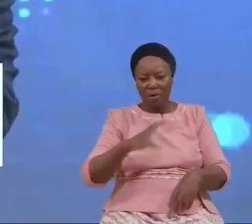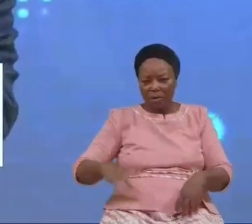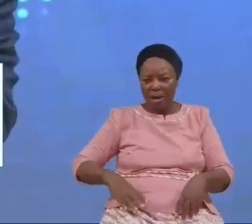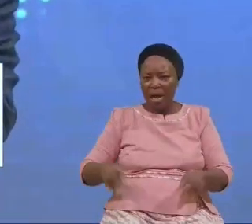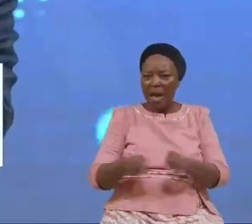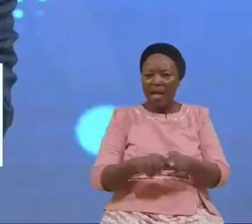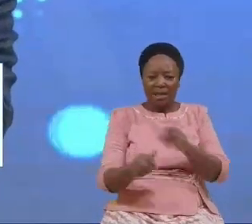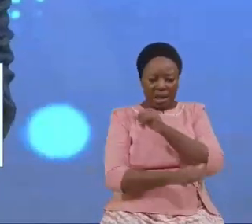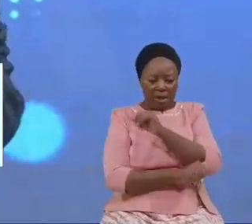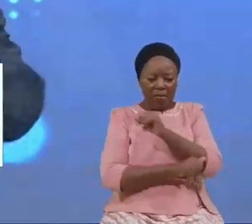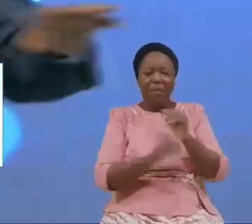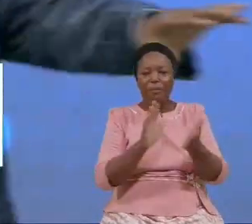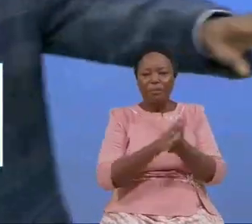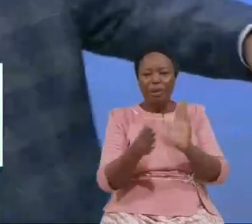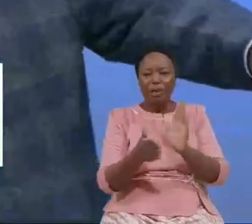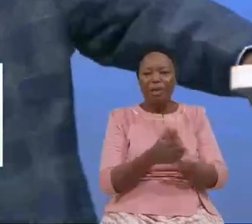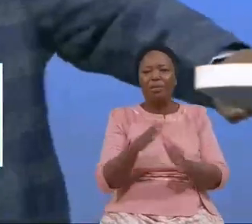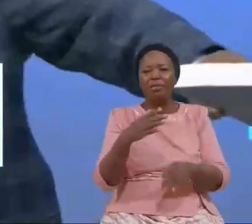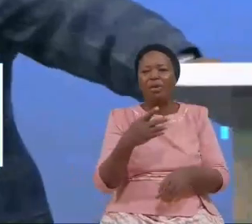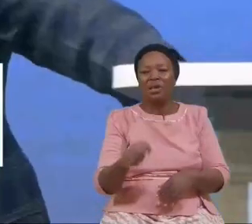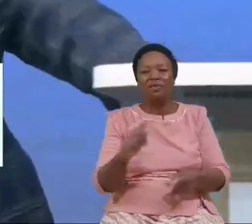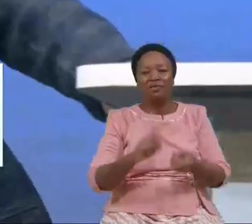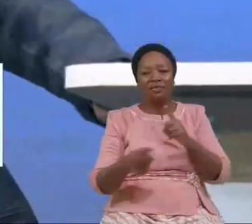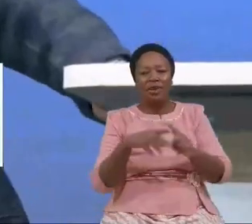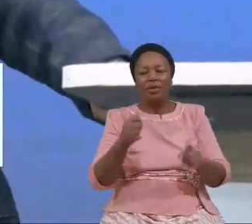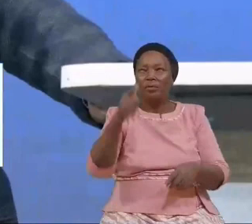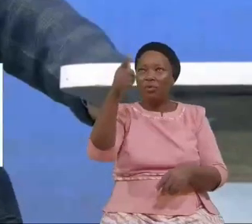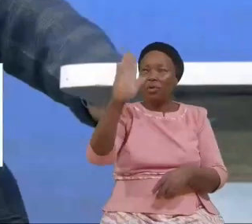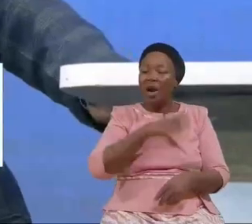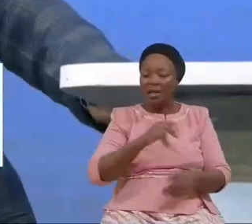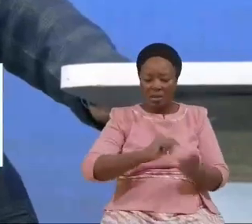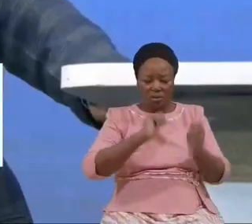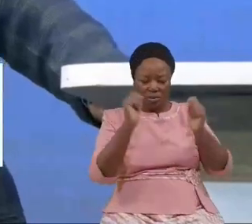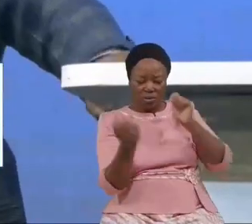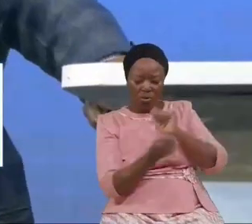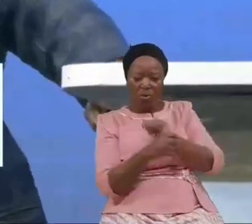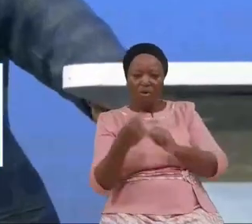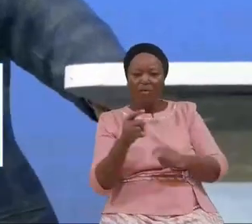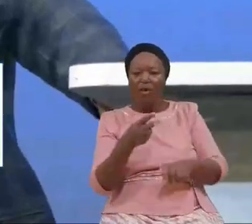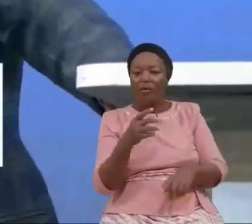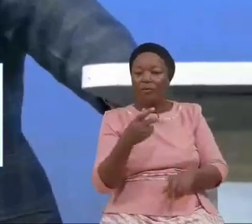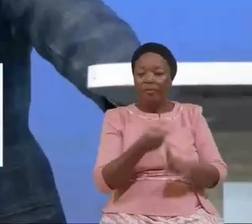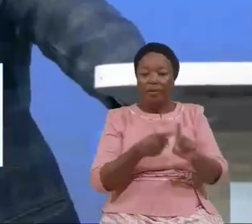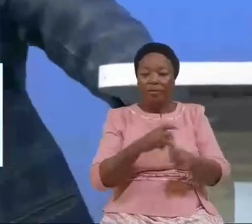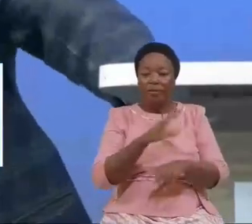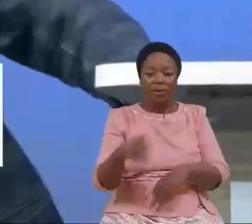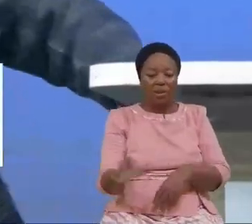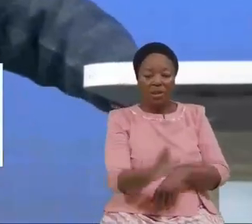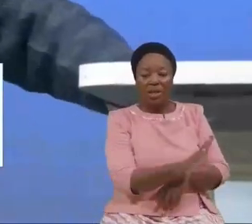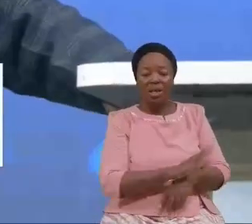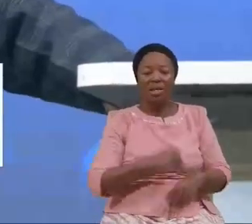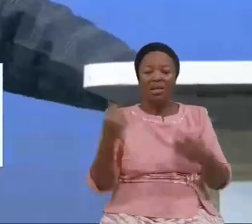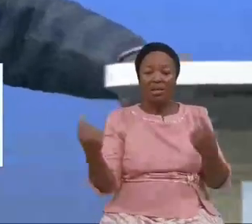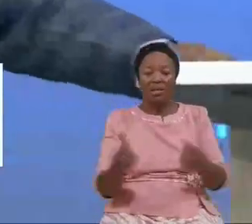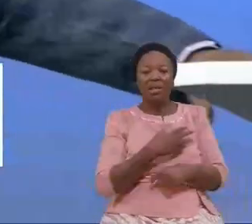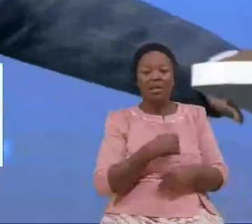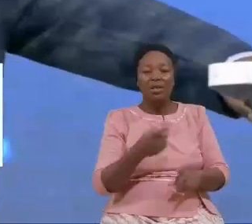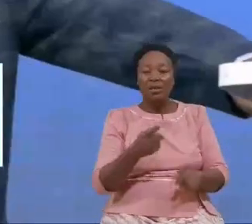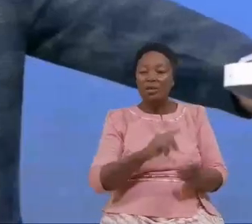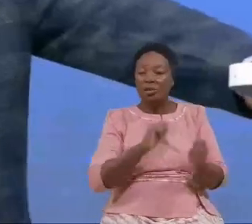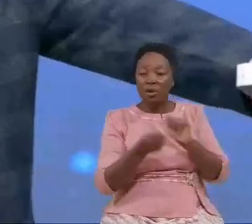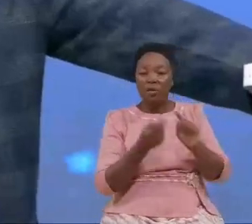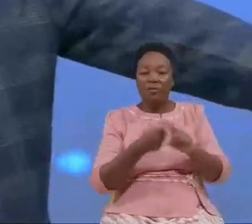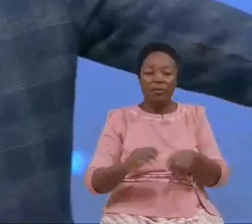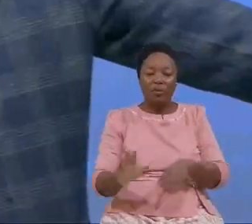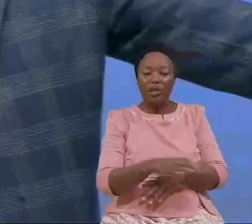est devenu ami de Dieu et il a ils sont détenus de leurs péchés ils sont détenus de leurs mauvaises